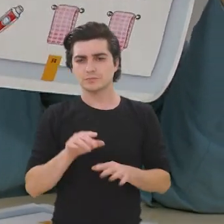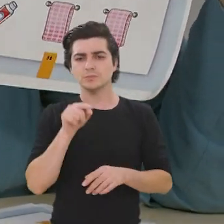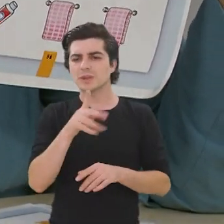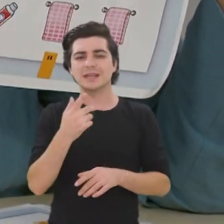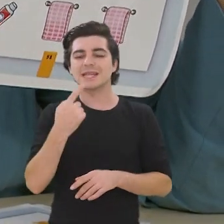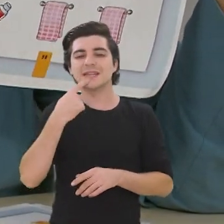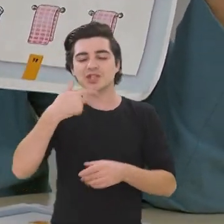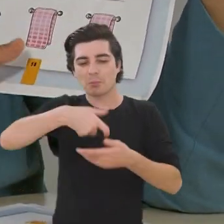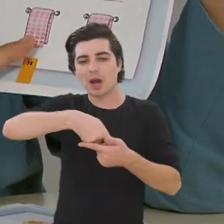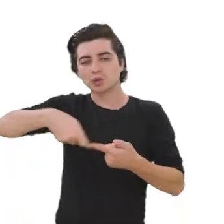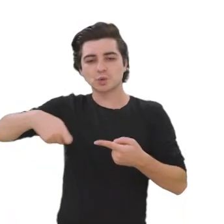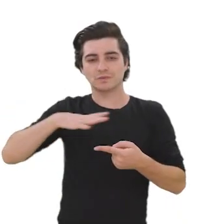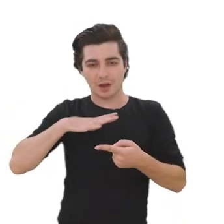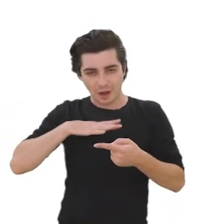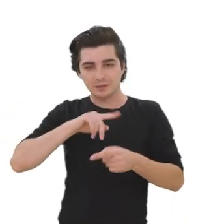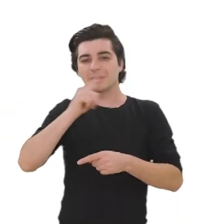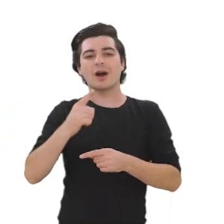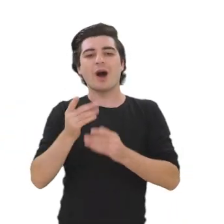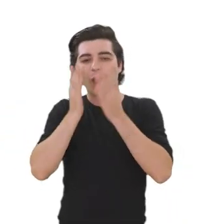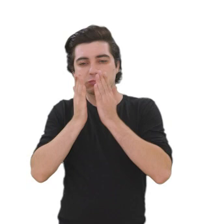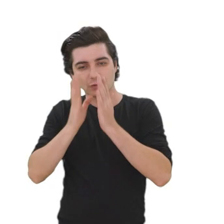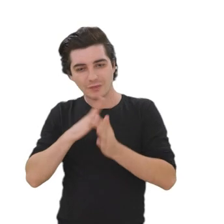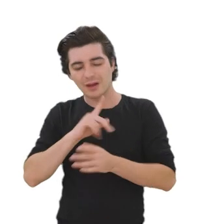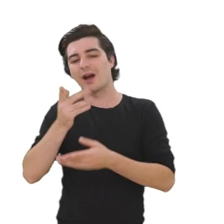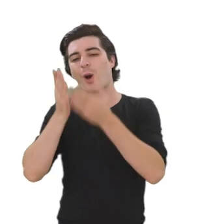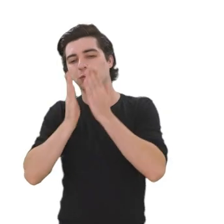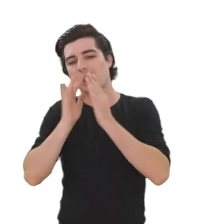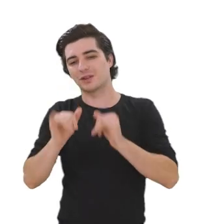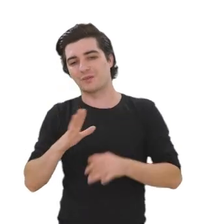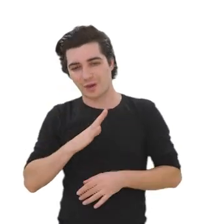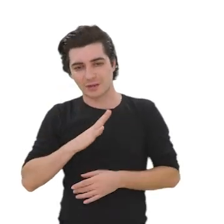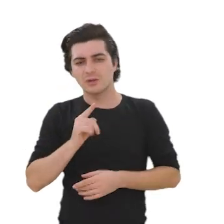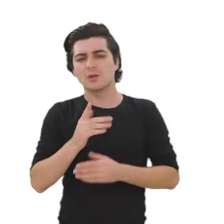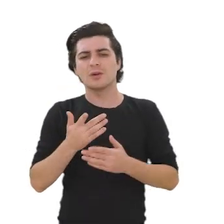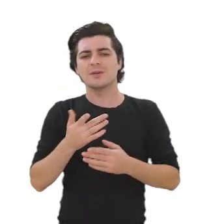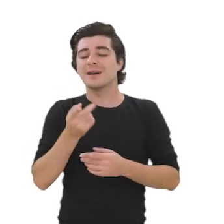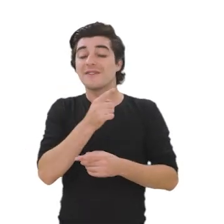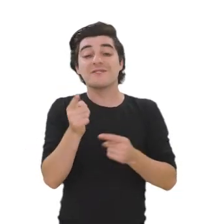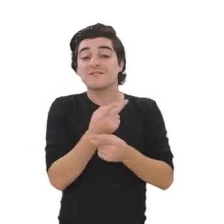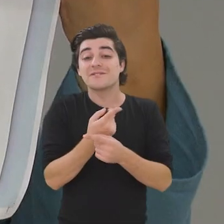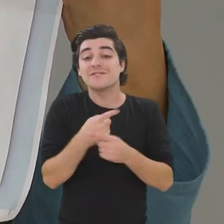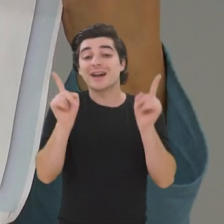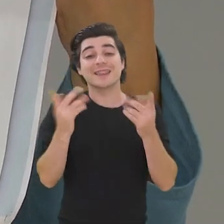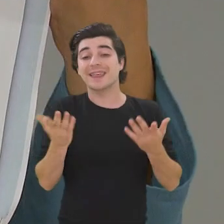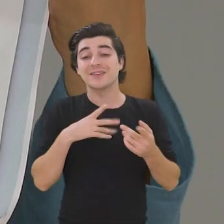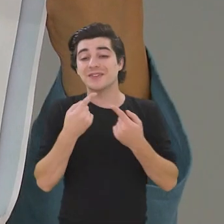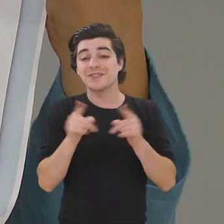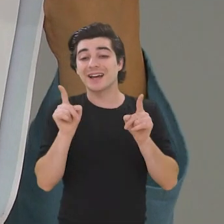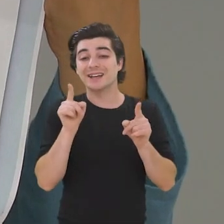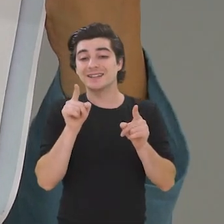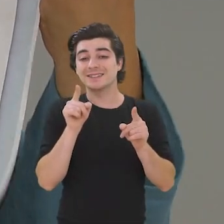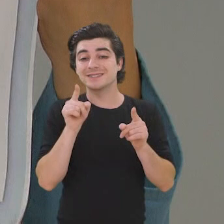bir diş macunu var, havlu var ve havlu var. Bunlardan hangisi farklı? Tabii